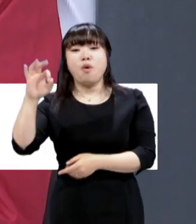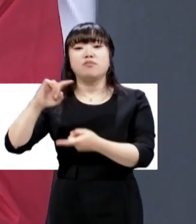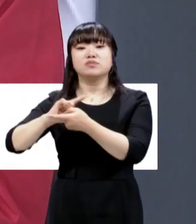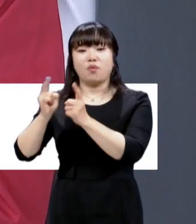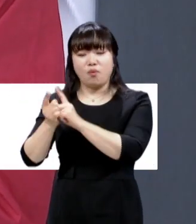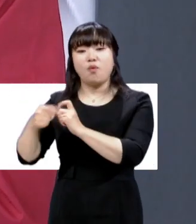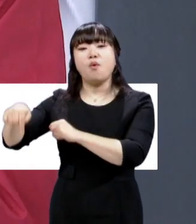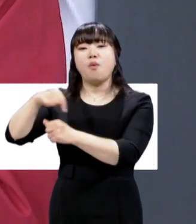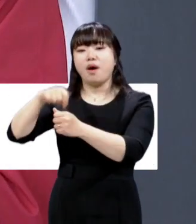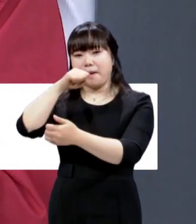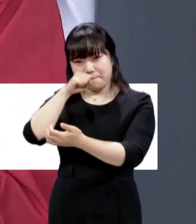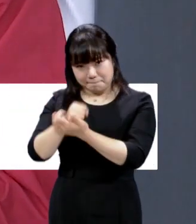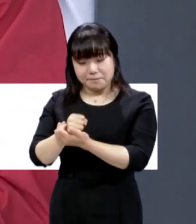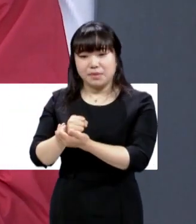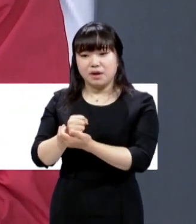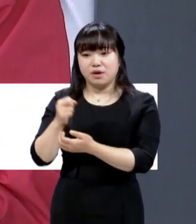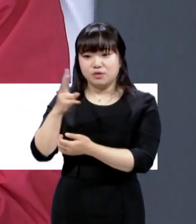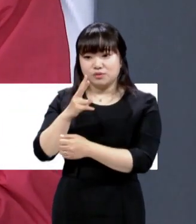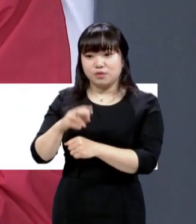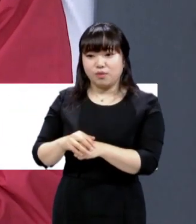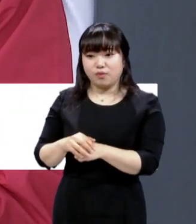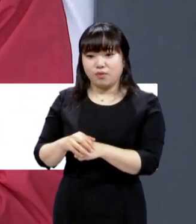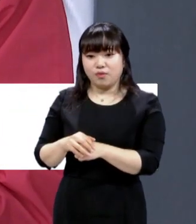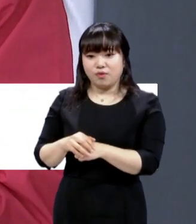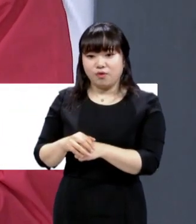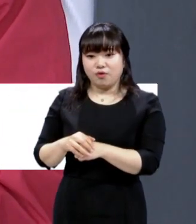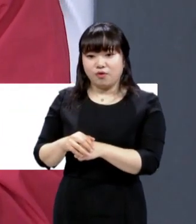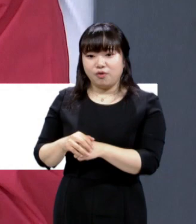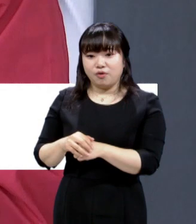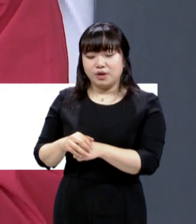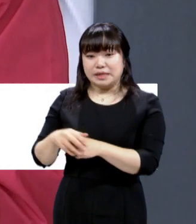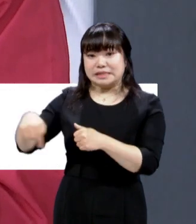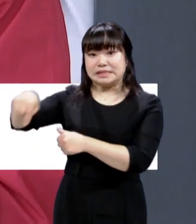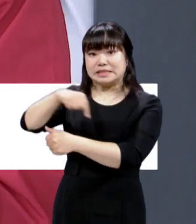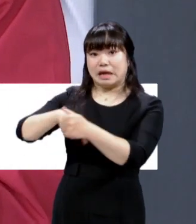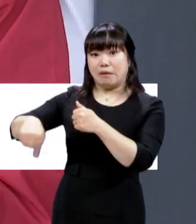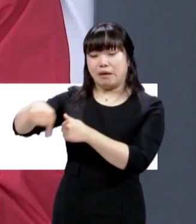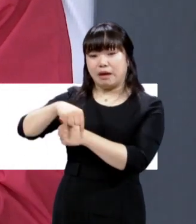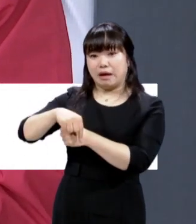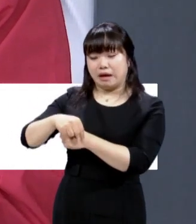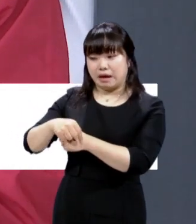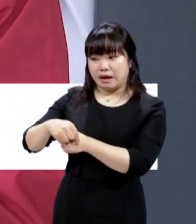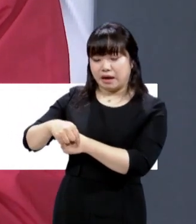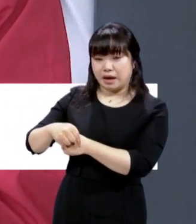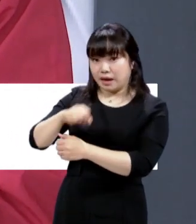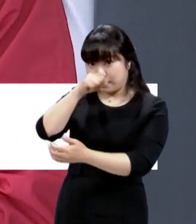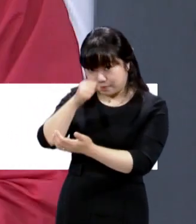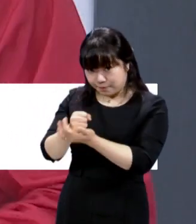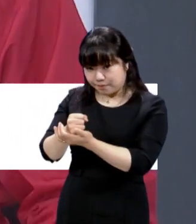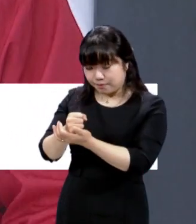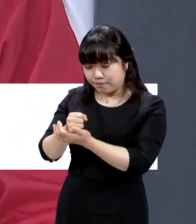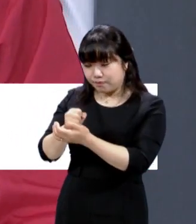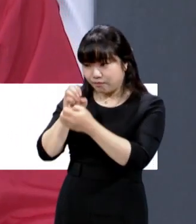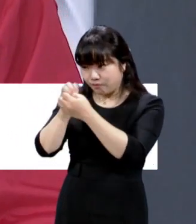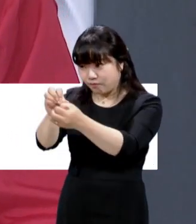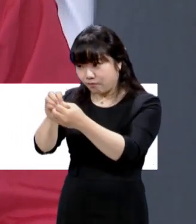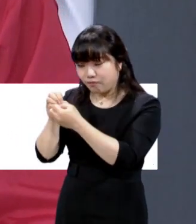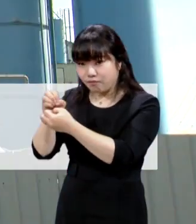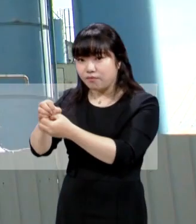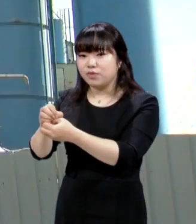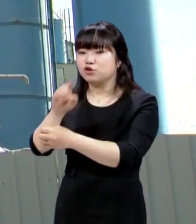환경적 이고 그 다음에 조 유와 좋아 줄로 온 어 동북아의 아이콘을 행성 해줄 것